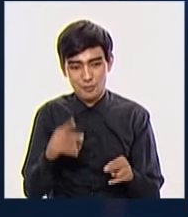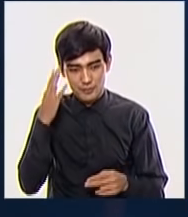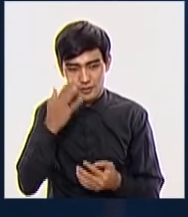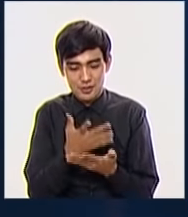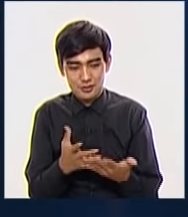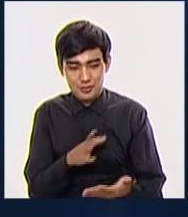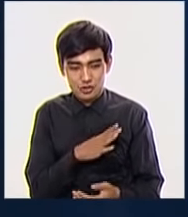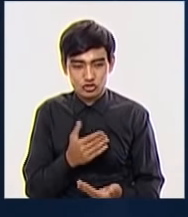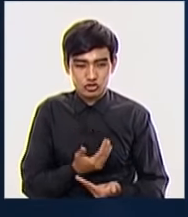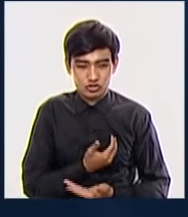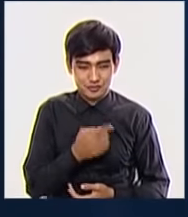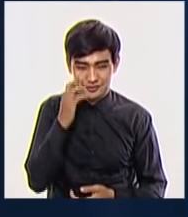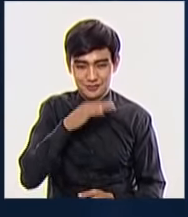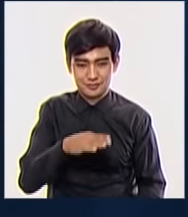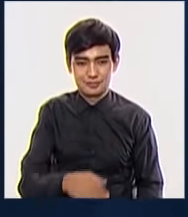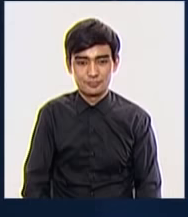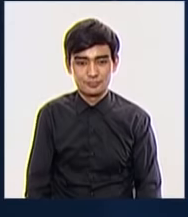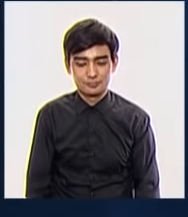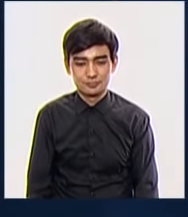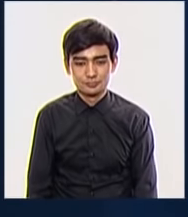мнения звучат от жителей нашей страны.